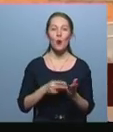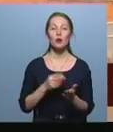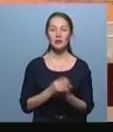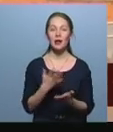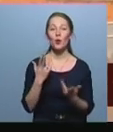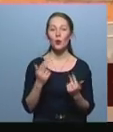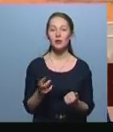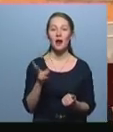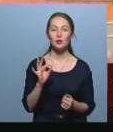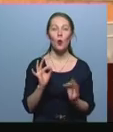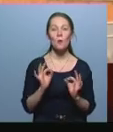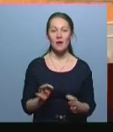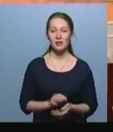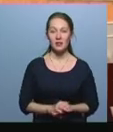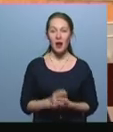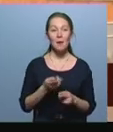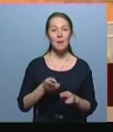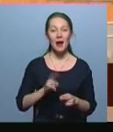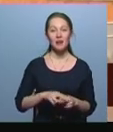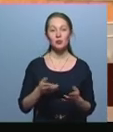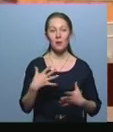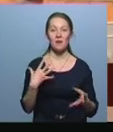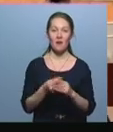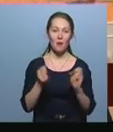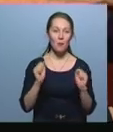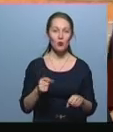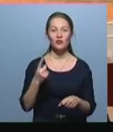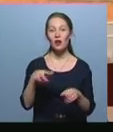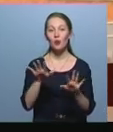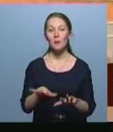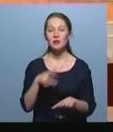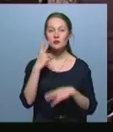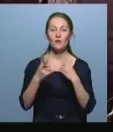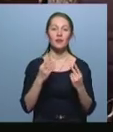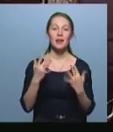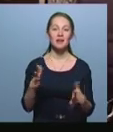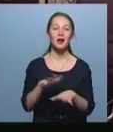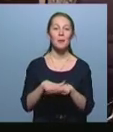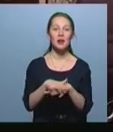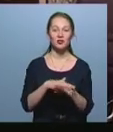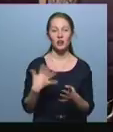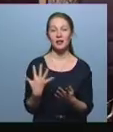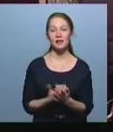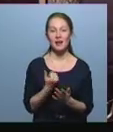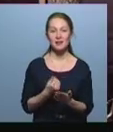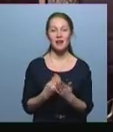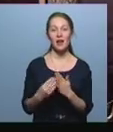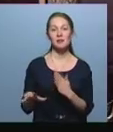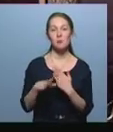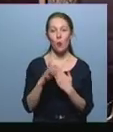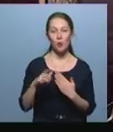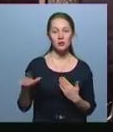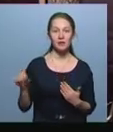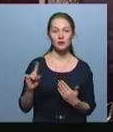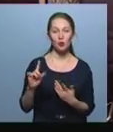он правильный, потому что мы в одном месте сможем объединить несколько площадок, найдем способ, чтобы